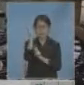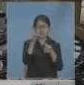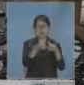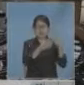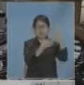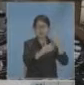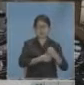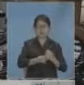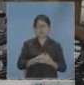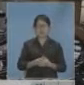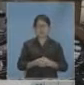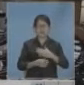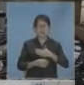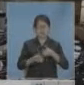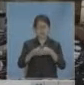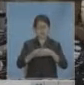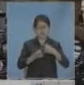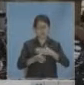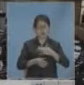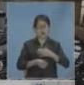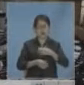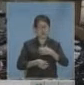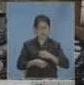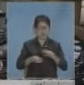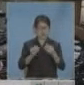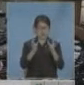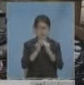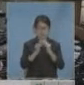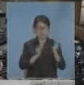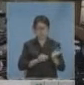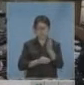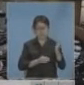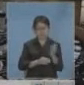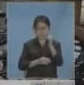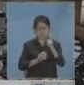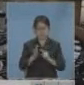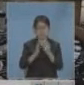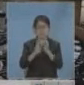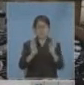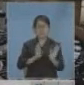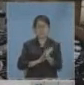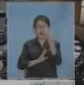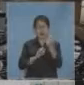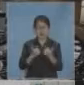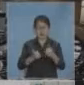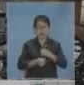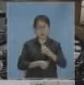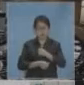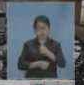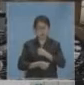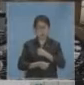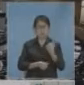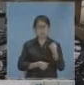ปัตย์ความจริงพวกผมเนี่ยอยากให้บรรยากาศการประชุมดีนะครับตั้งแต่เช้ามานี้ เราก็พยายามที่จะผ่อนปลนหลายอย่